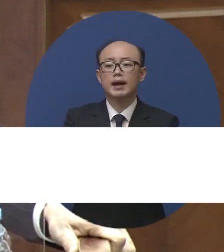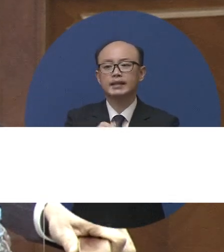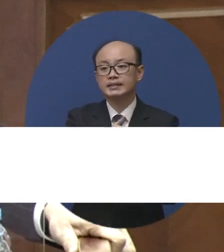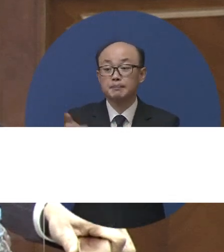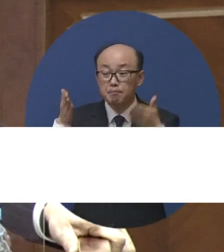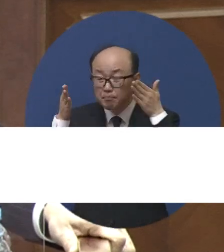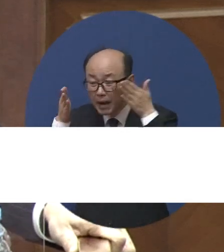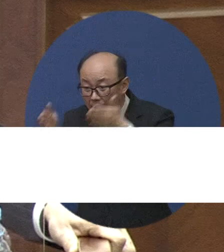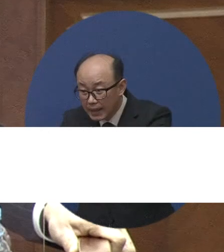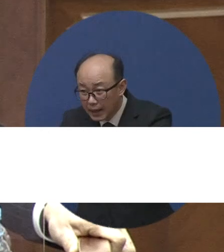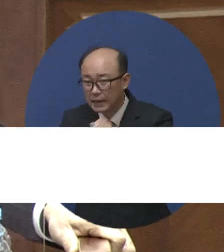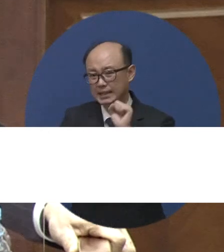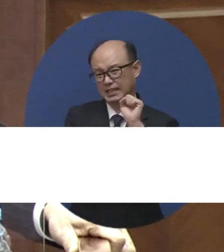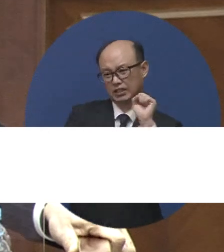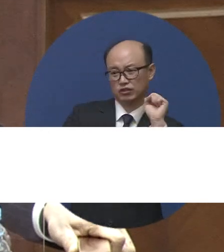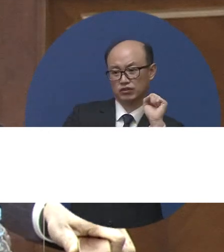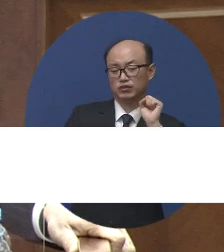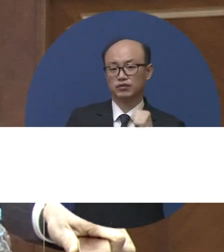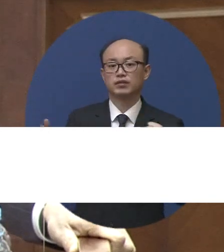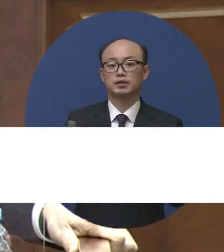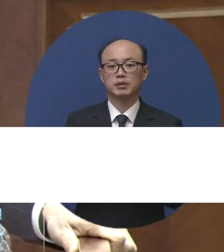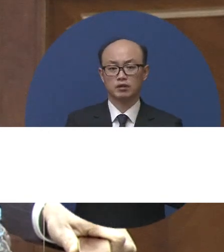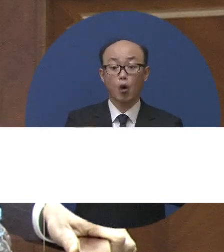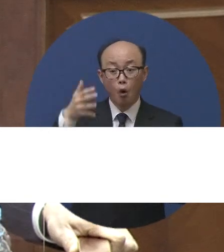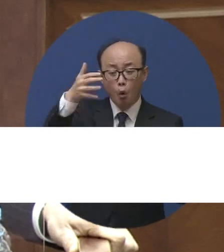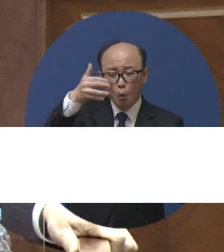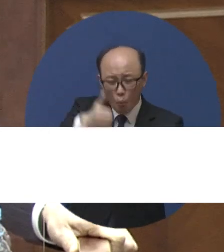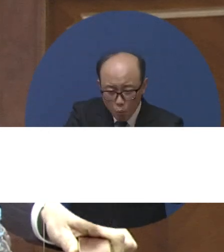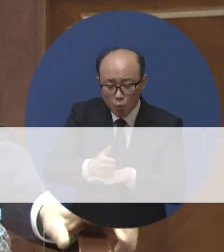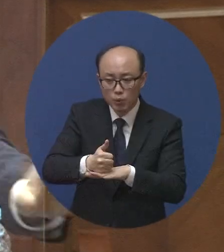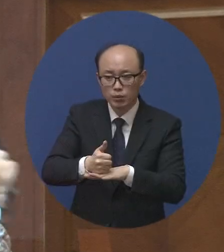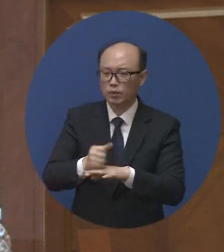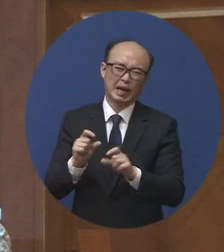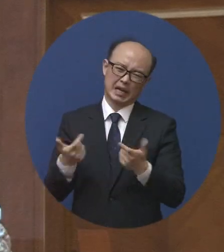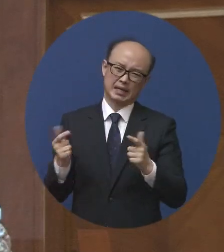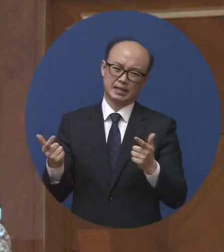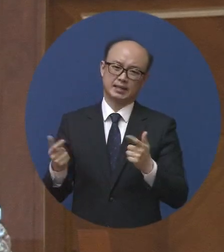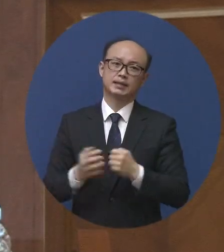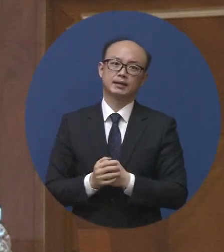가입의 라인입니다 이를 최종 안으로 보기는 어렵습니다